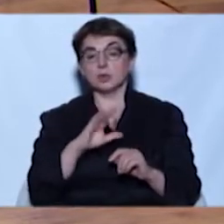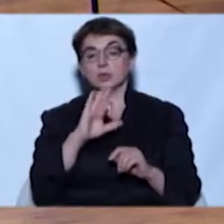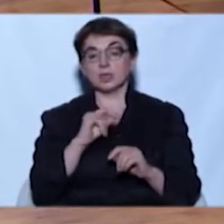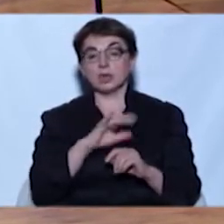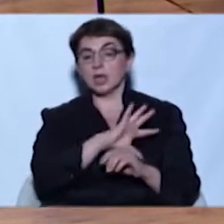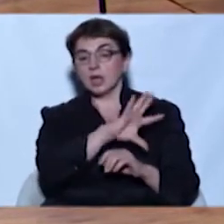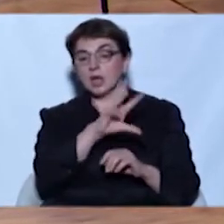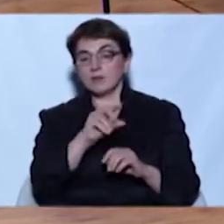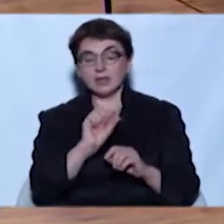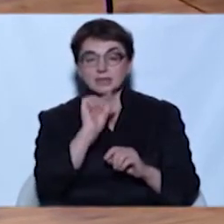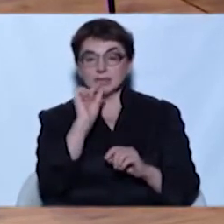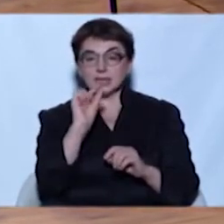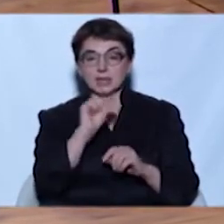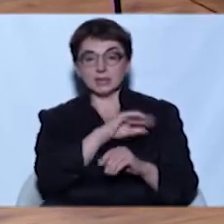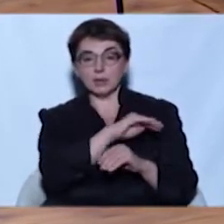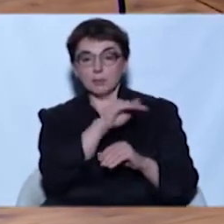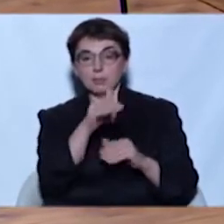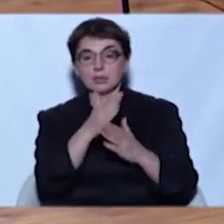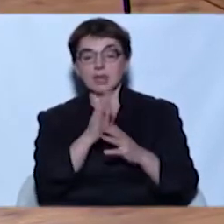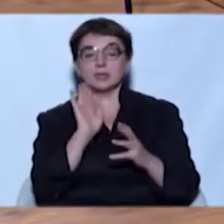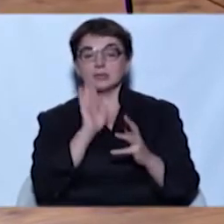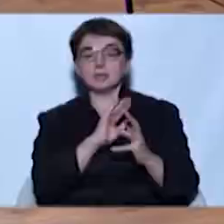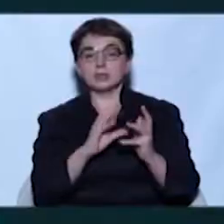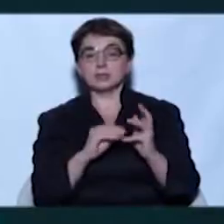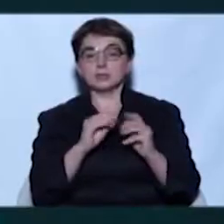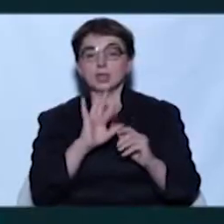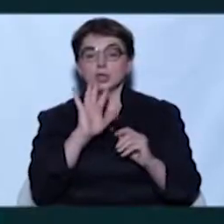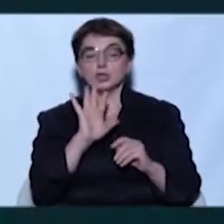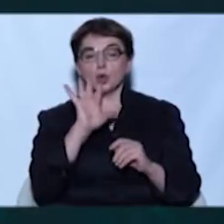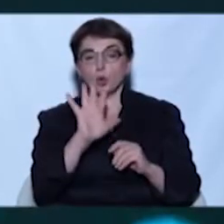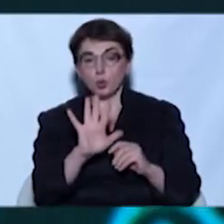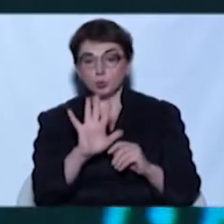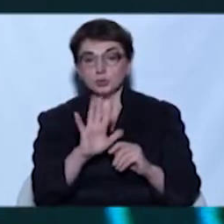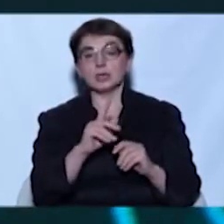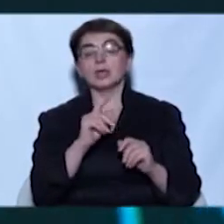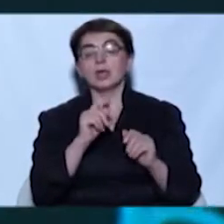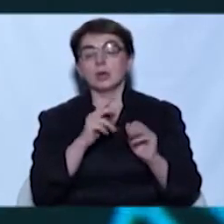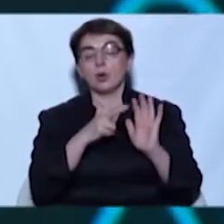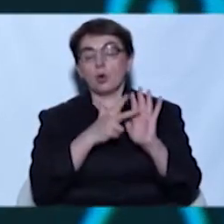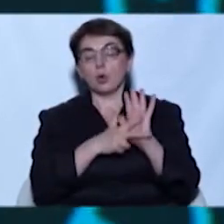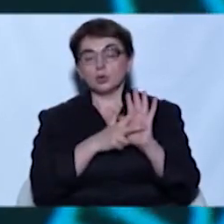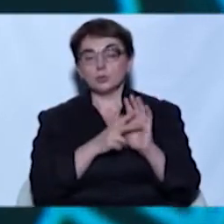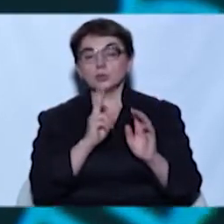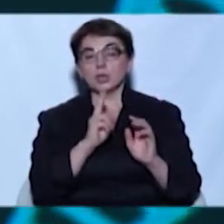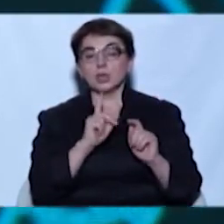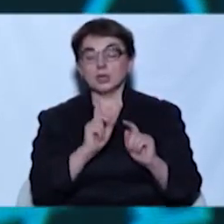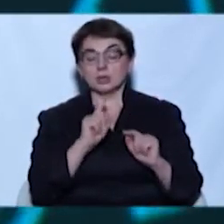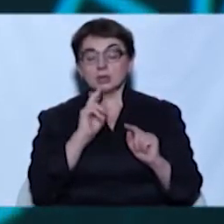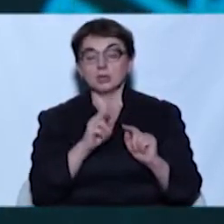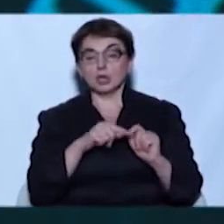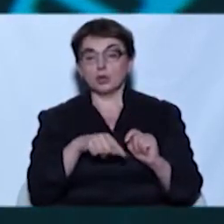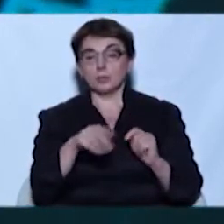ყველაზე თხელი ფენა არის დედამიწის. ის სულ რაღაც 5-დან 80 კილომეტრამდეა სიგანეში.